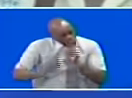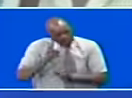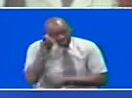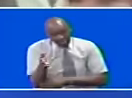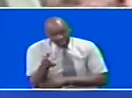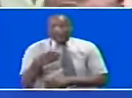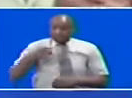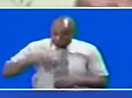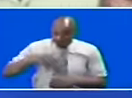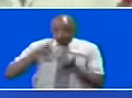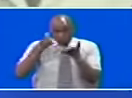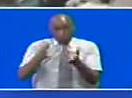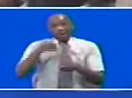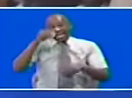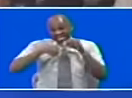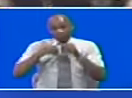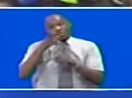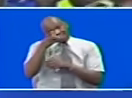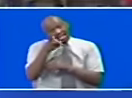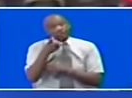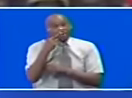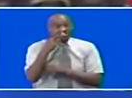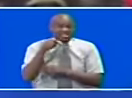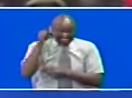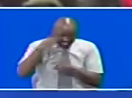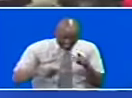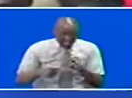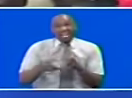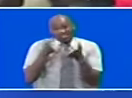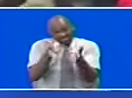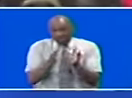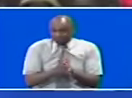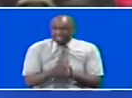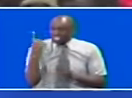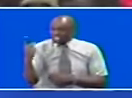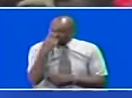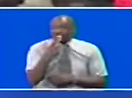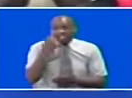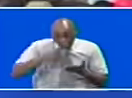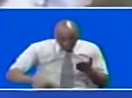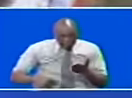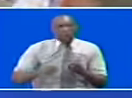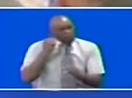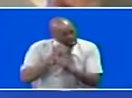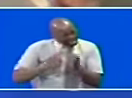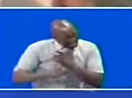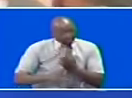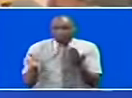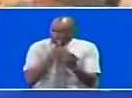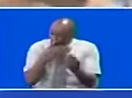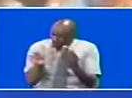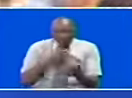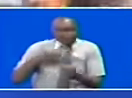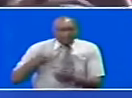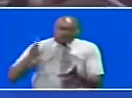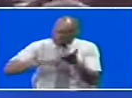wakuu kwenye uchaguzi mkuu ujao wamekita kambi katika ngome zao, kila mmoja akijituma kwa hali na mali kuhamasisha wafuasi wao